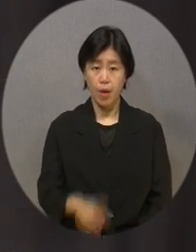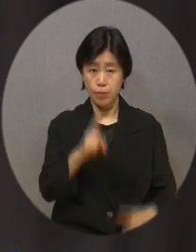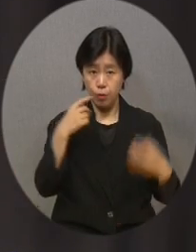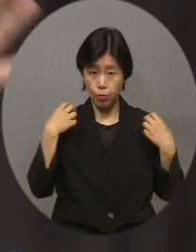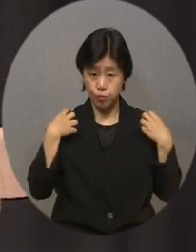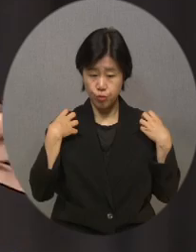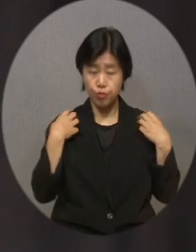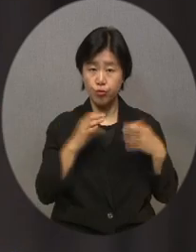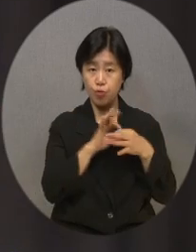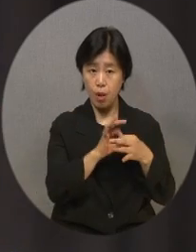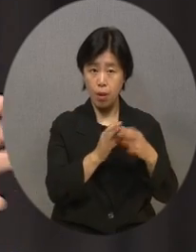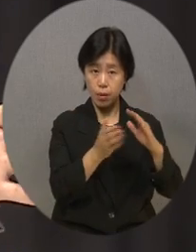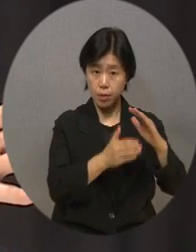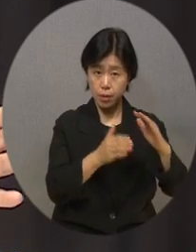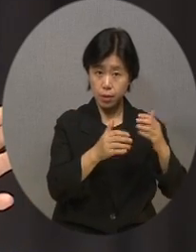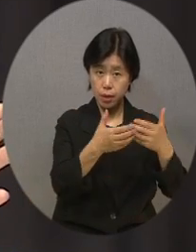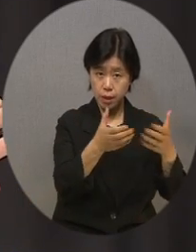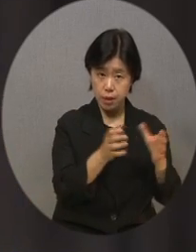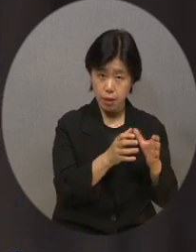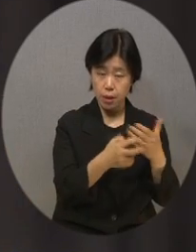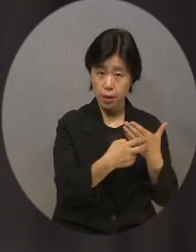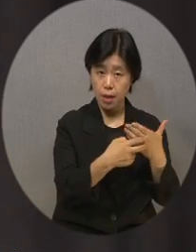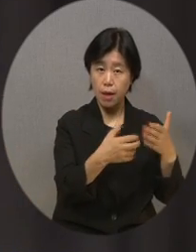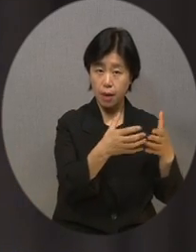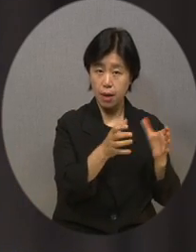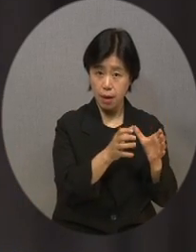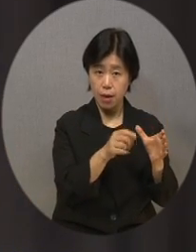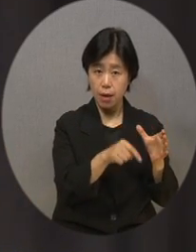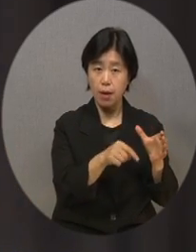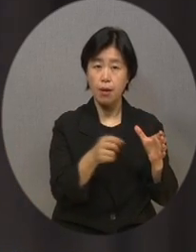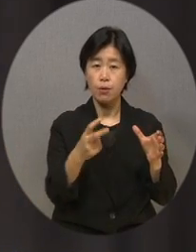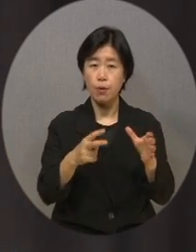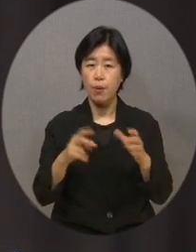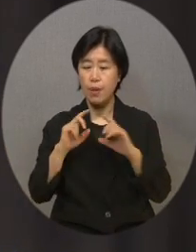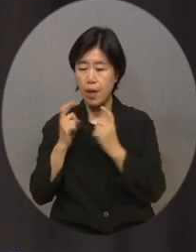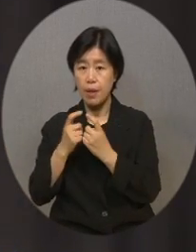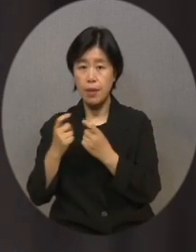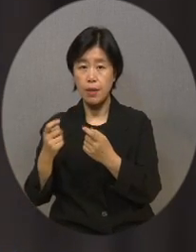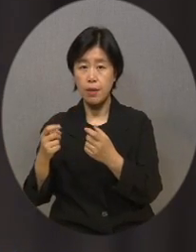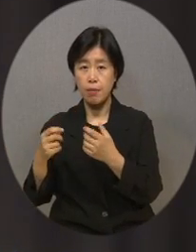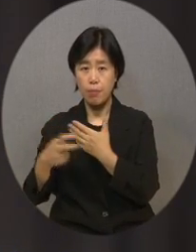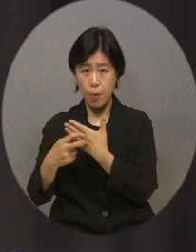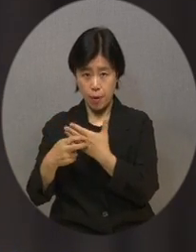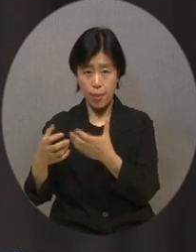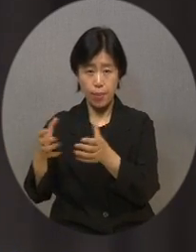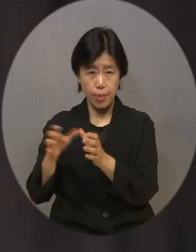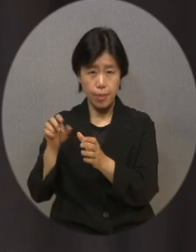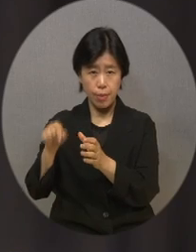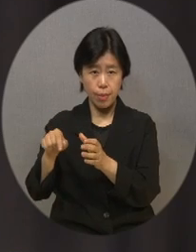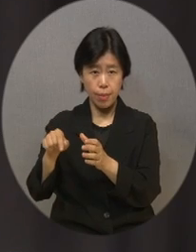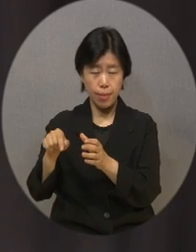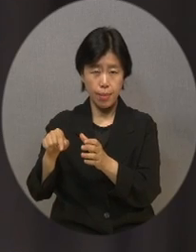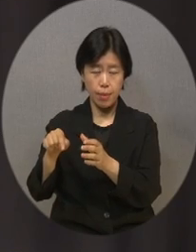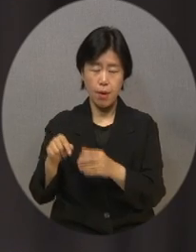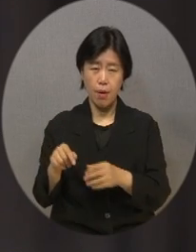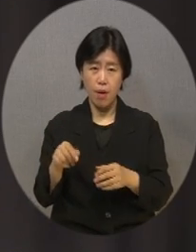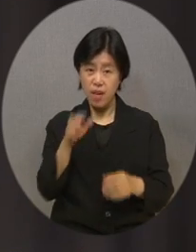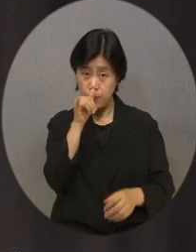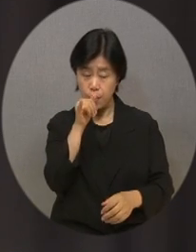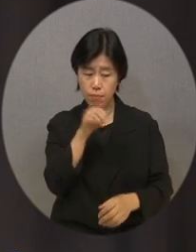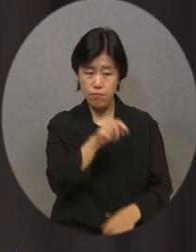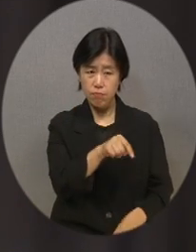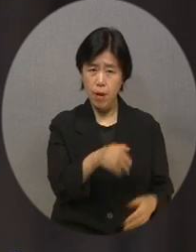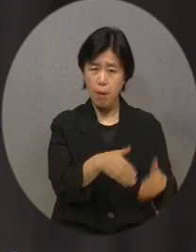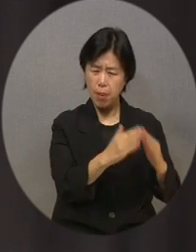병원을 허락해서 많이 세우는 것이 이 얼른 봐서는 단편적으로 좋아 보이는데